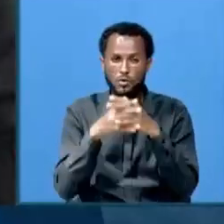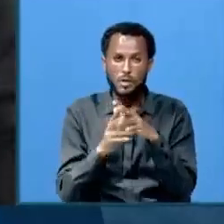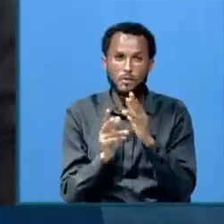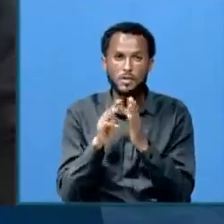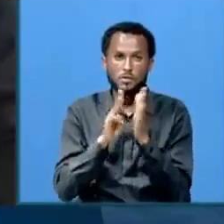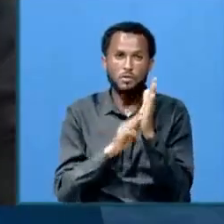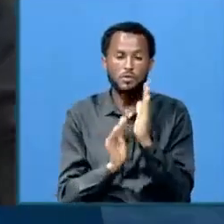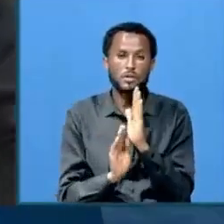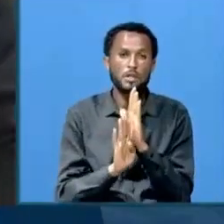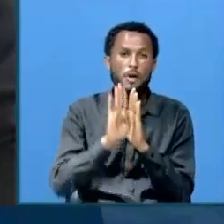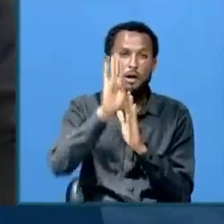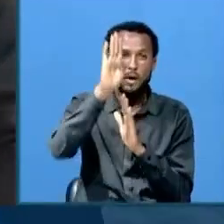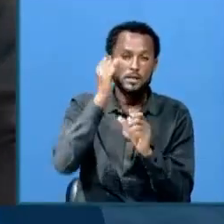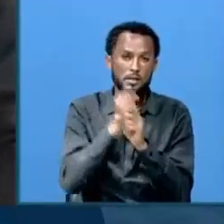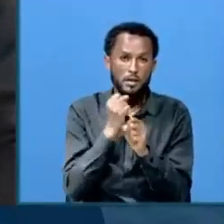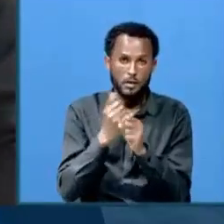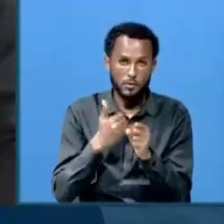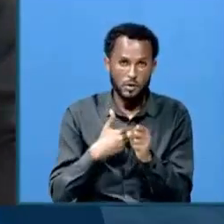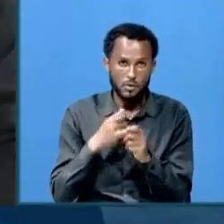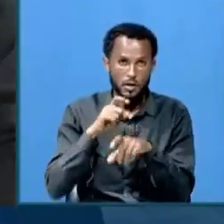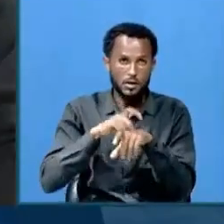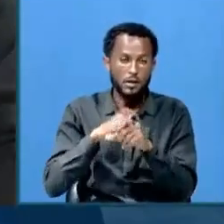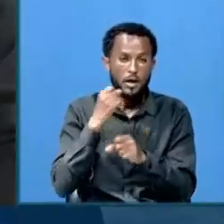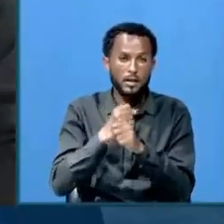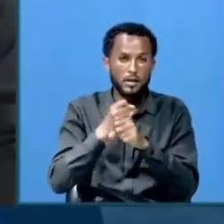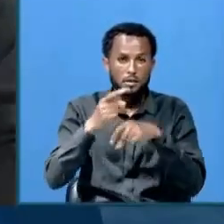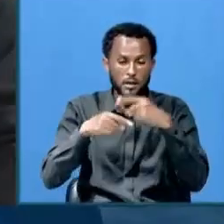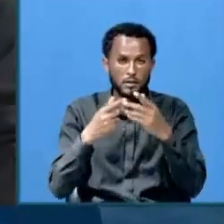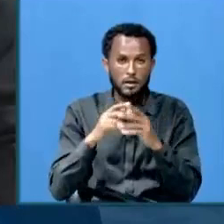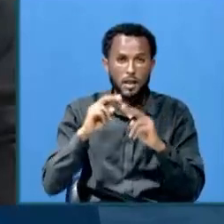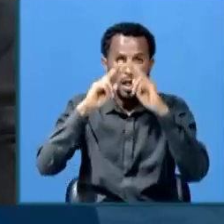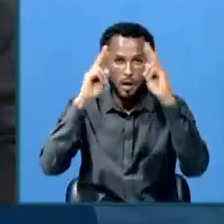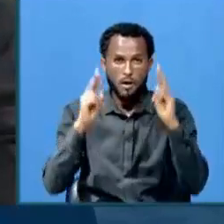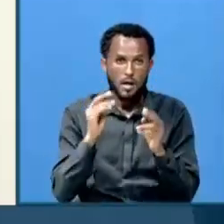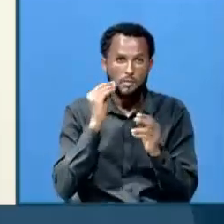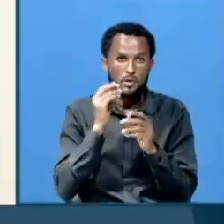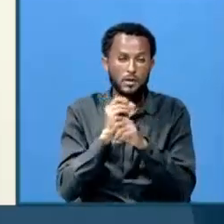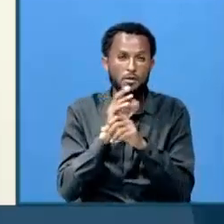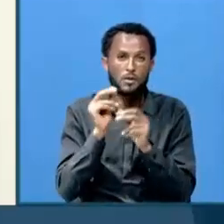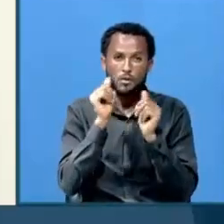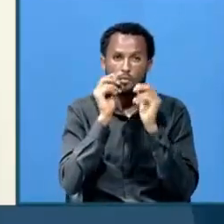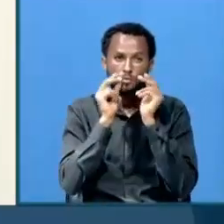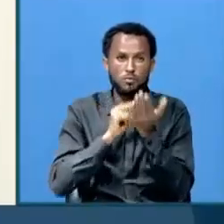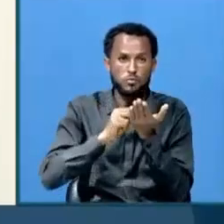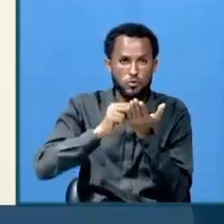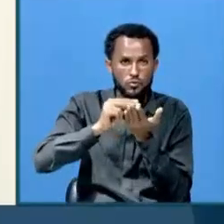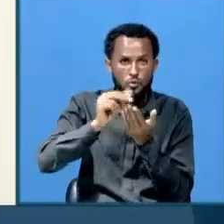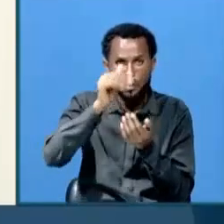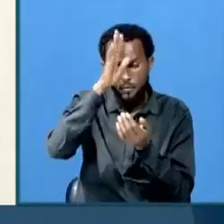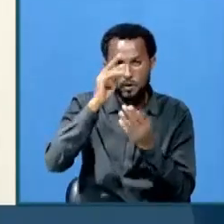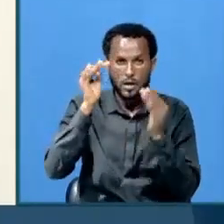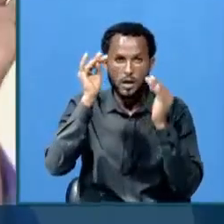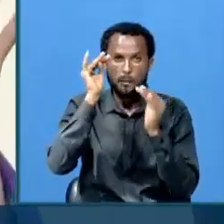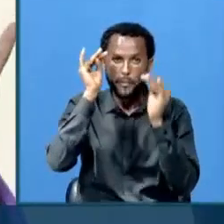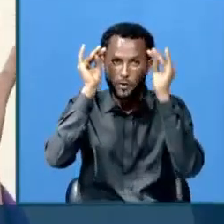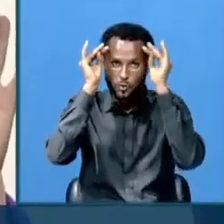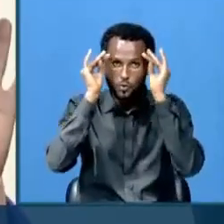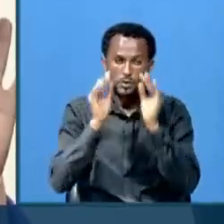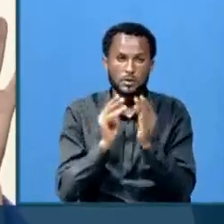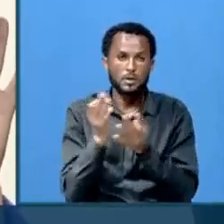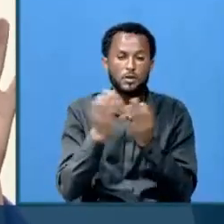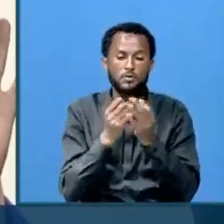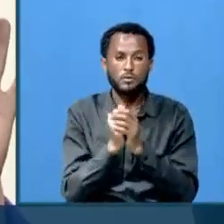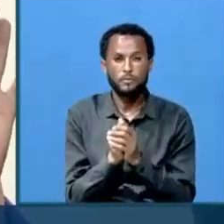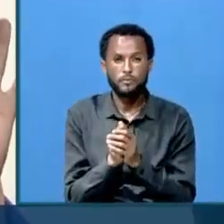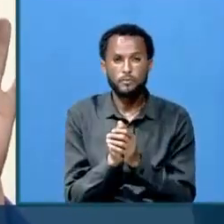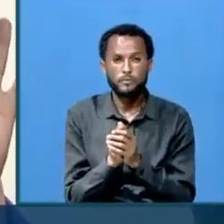ንምዕባይ ትሰርሕ ከም ዘላ ድማ ግዜያዊ ኣካየዲ ስራሕ እቲ ላዕለዋይ ቤተ ክህነት ብፁእ ኣቡነ ጴጥሮስ ሓቢሮም። ቅዱስ ሲኖዶስን ክንምስርት ኢና